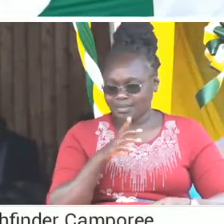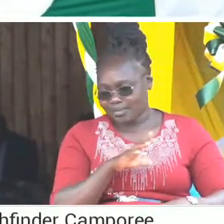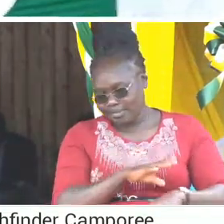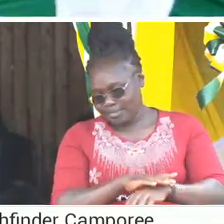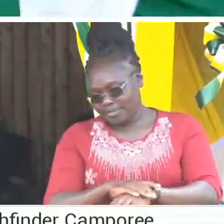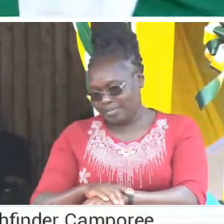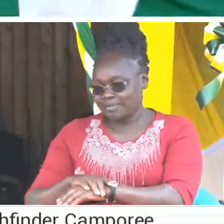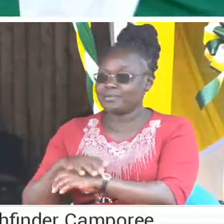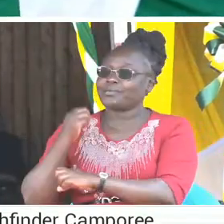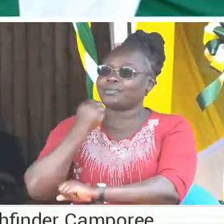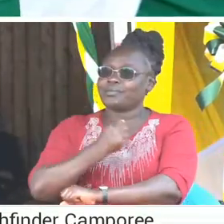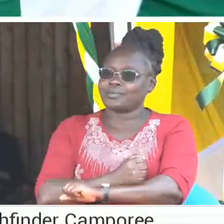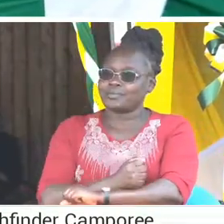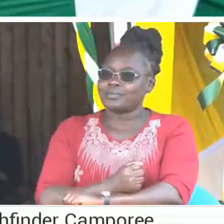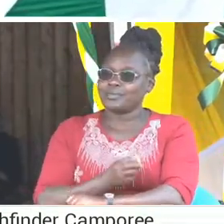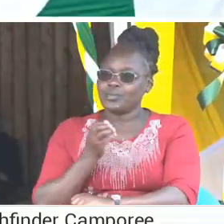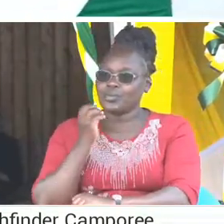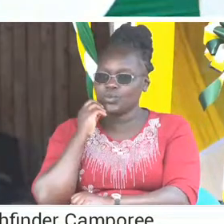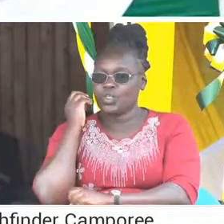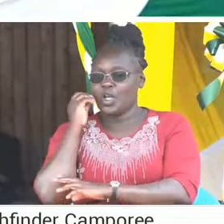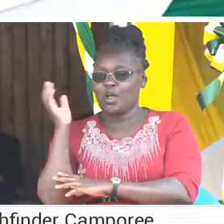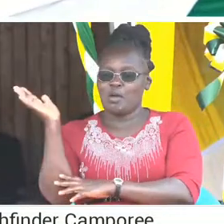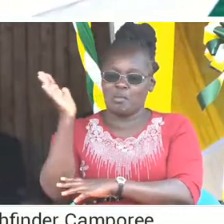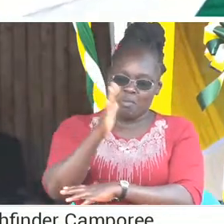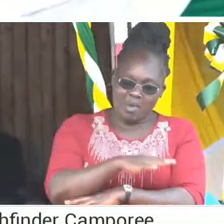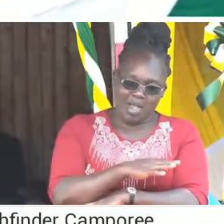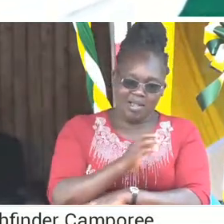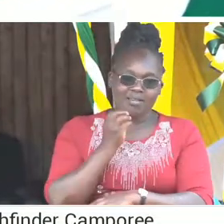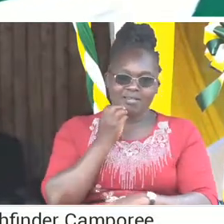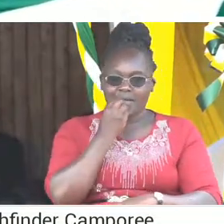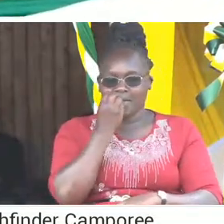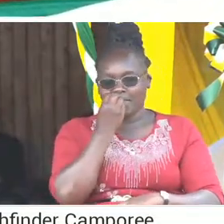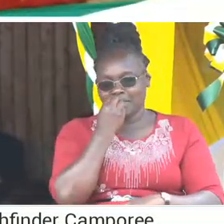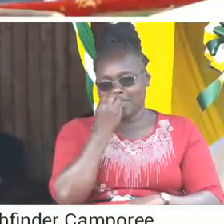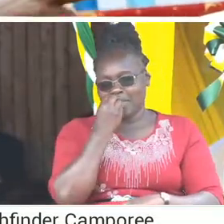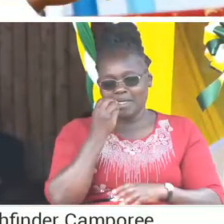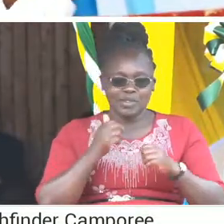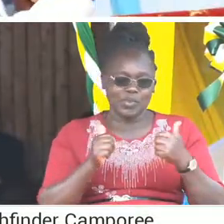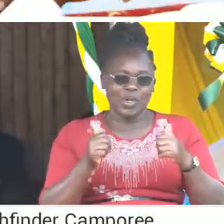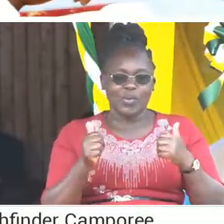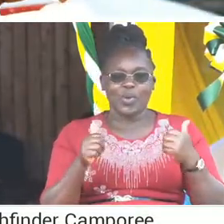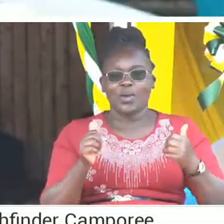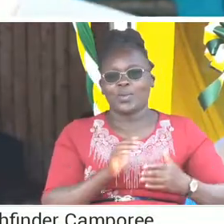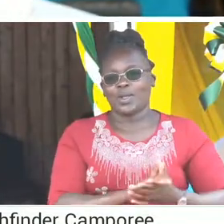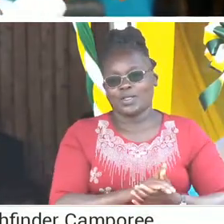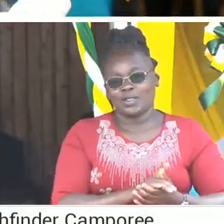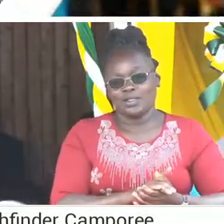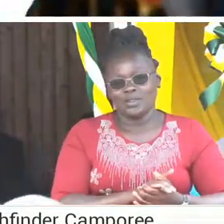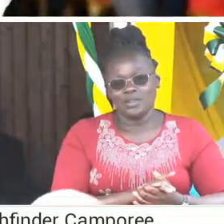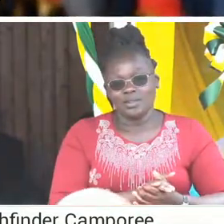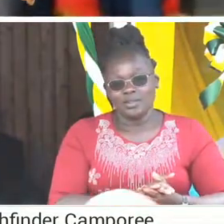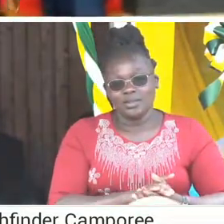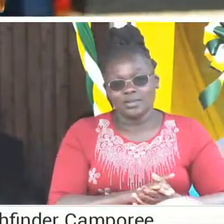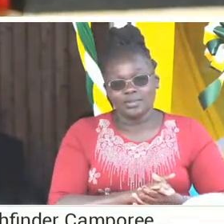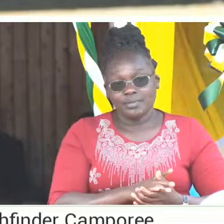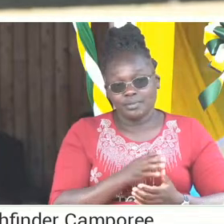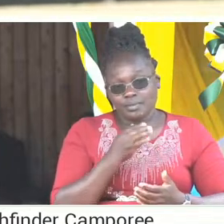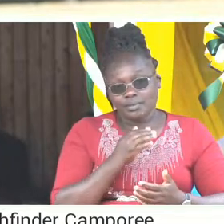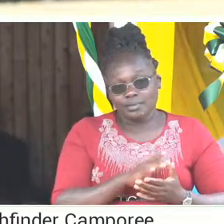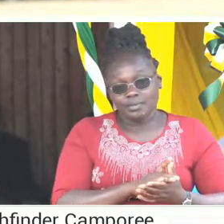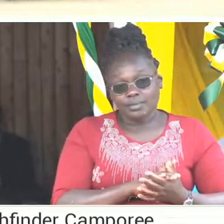anapewa chakula, anakula chips, anakula vitu vizuri. Kuna watoto aina mbili. Watoto